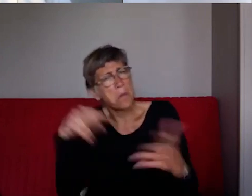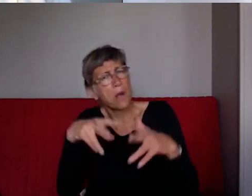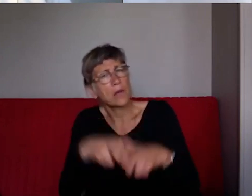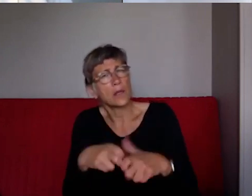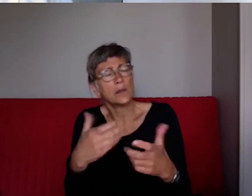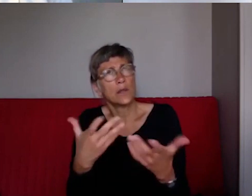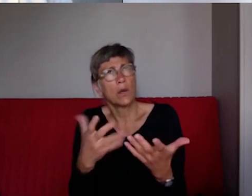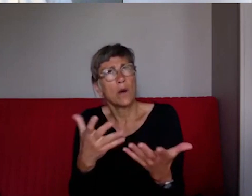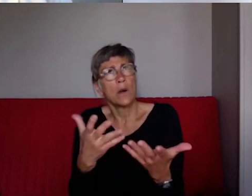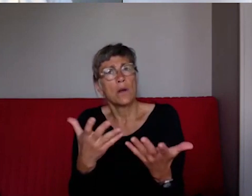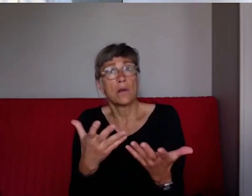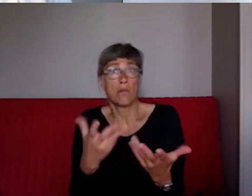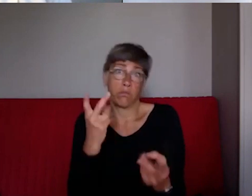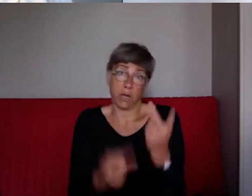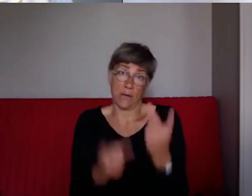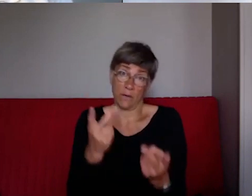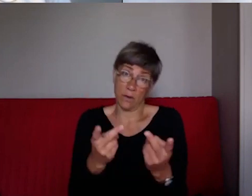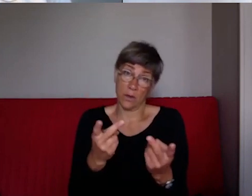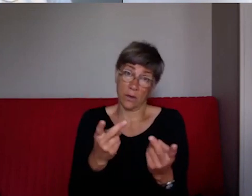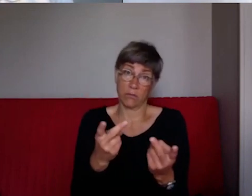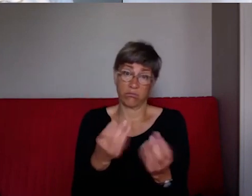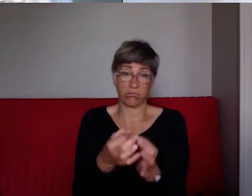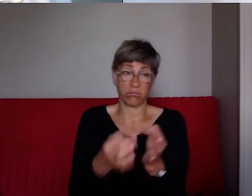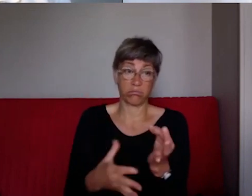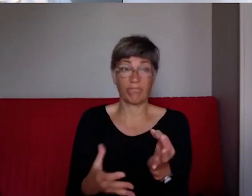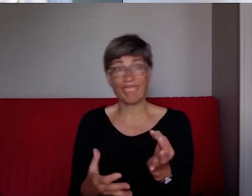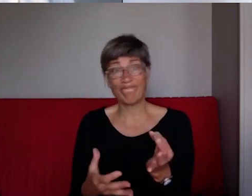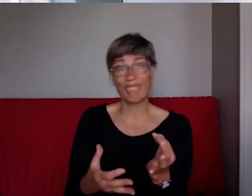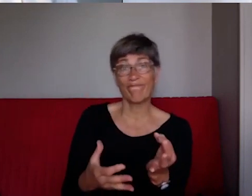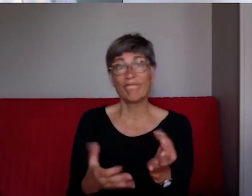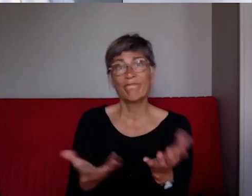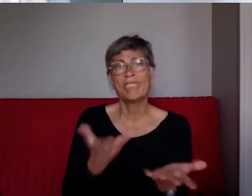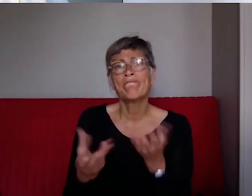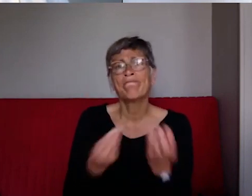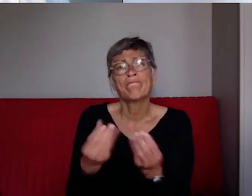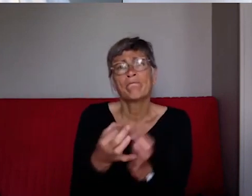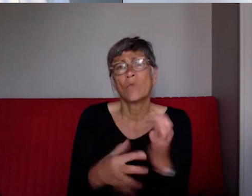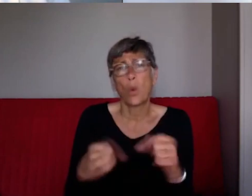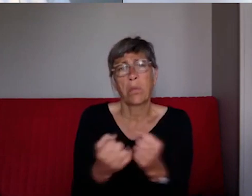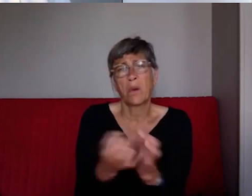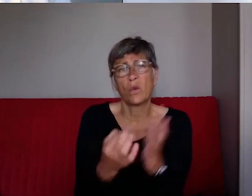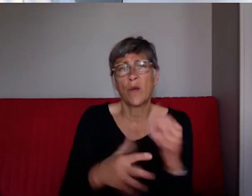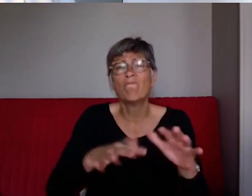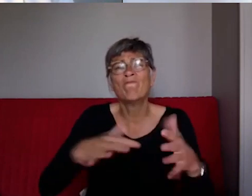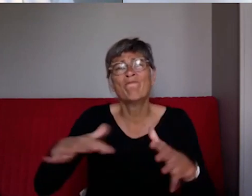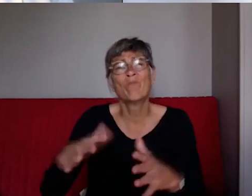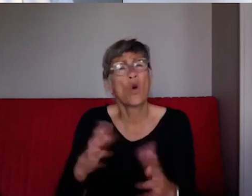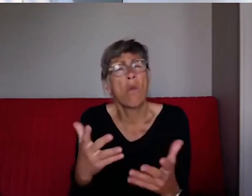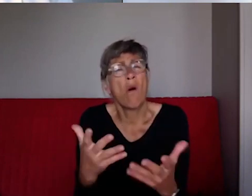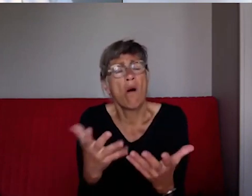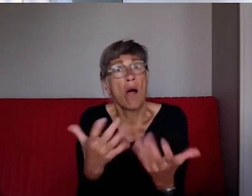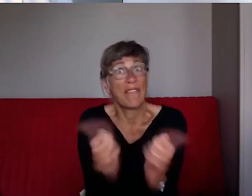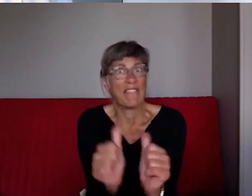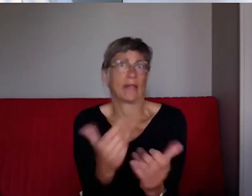on peut arriver à quelque chose d'insatisfaisant sur un bilan de compétences. Comment est-ce qu'on évite ce